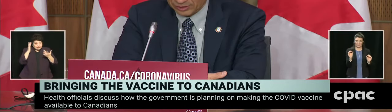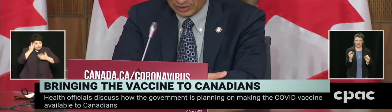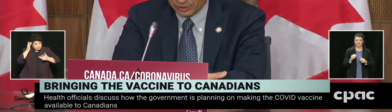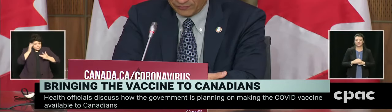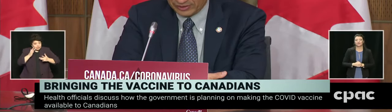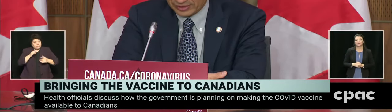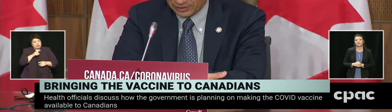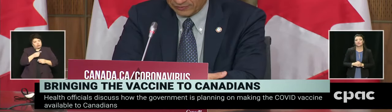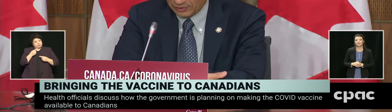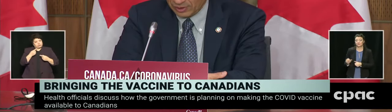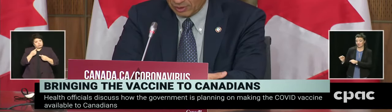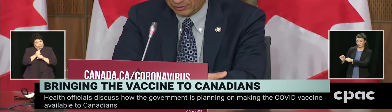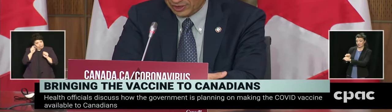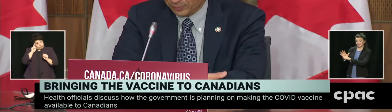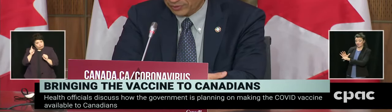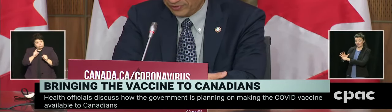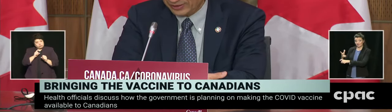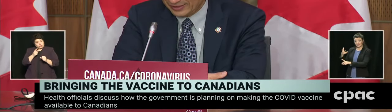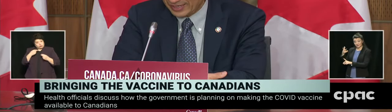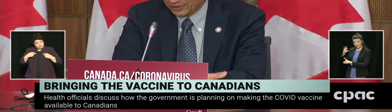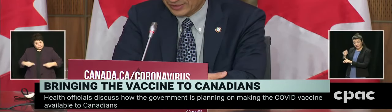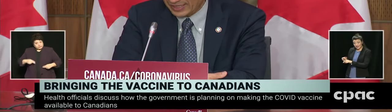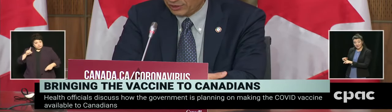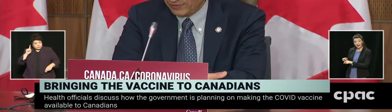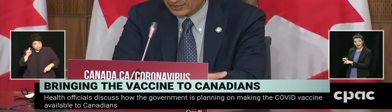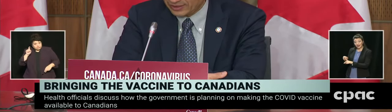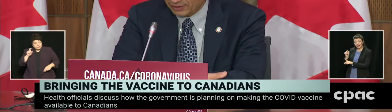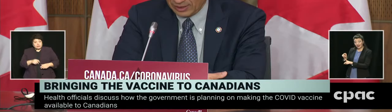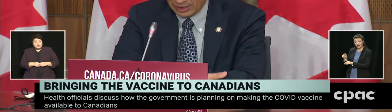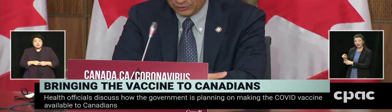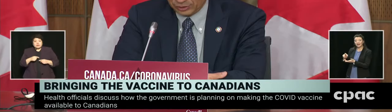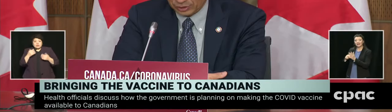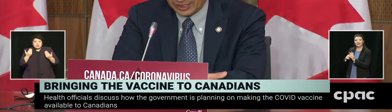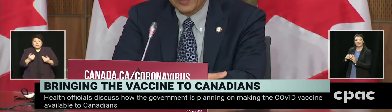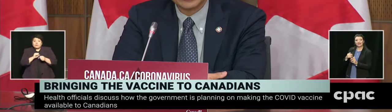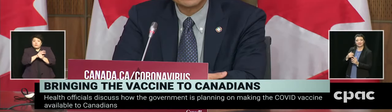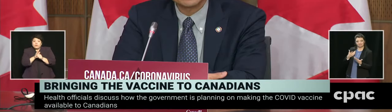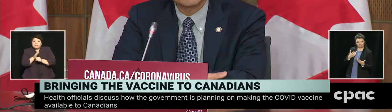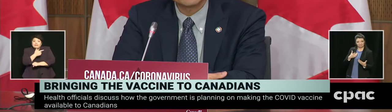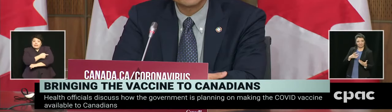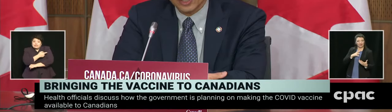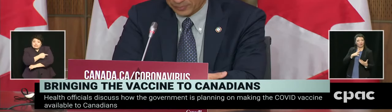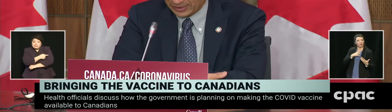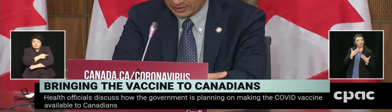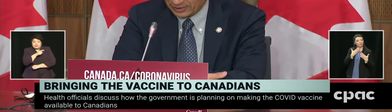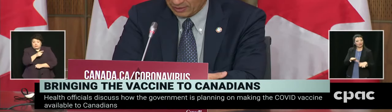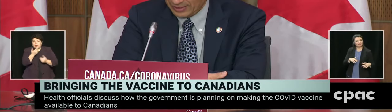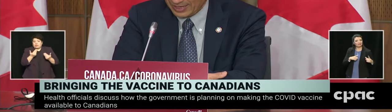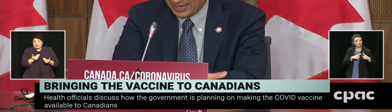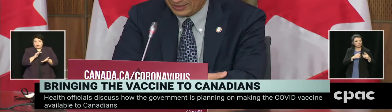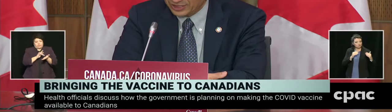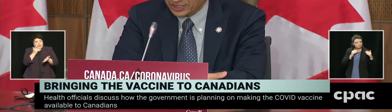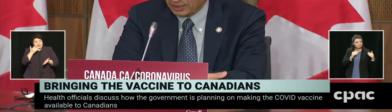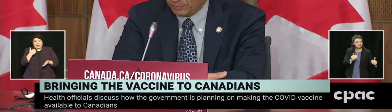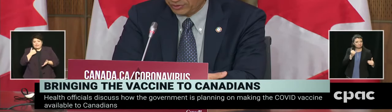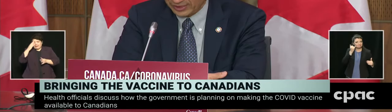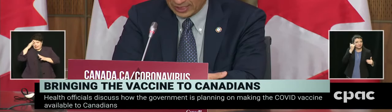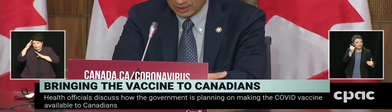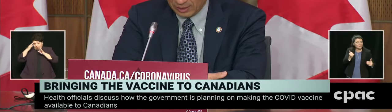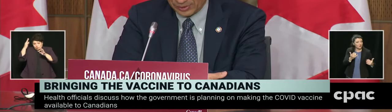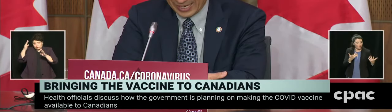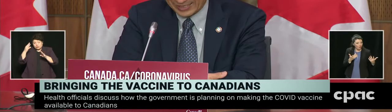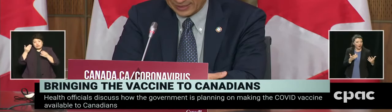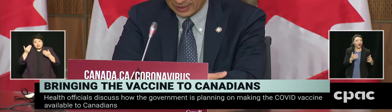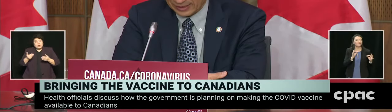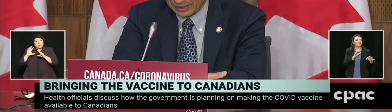vaccination contre la COVID-19, on tire profit des dernières innovations et d'une collaboration sans précédent à l'échelle